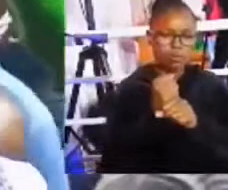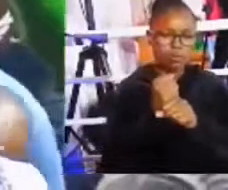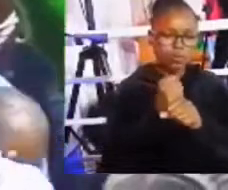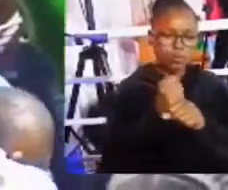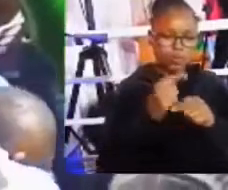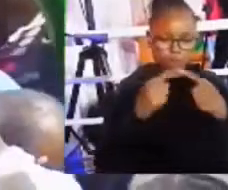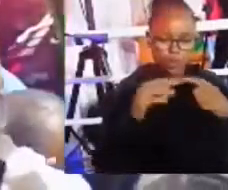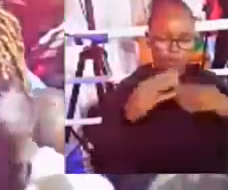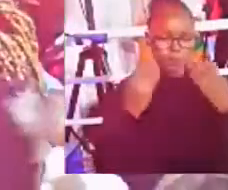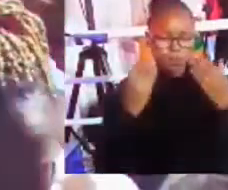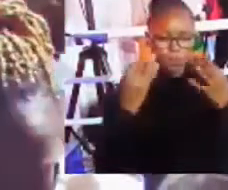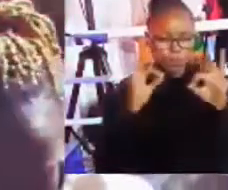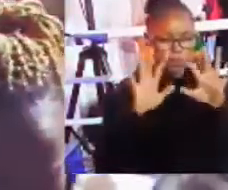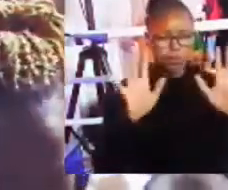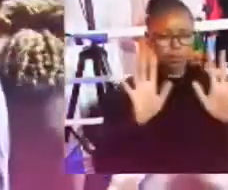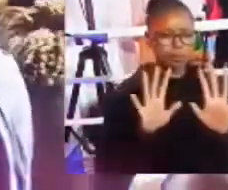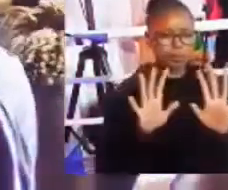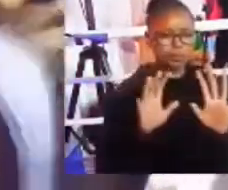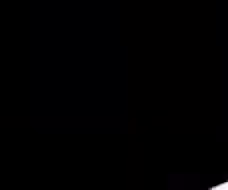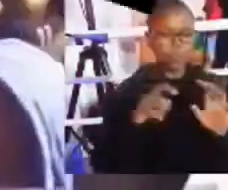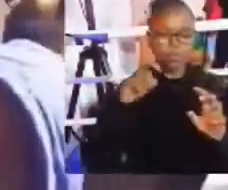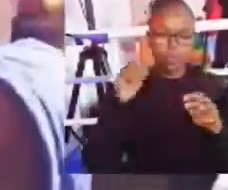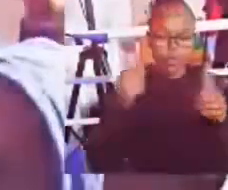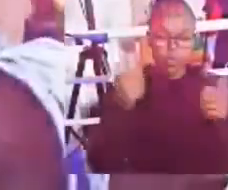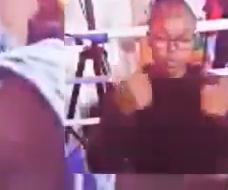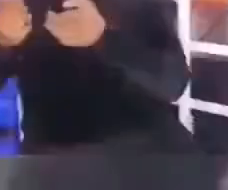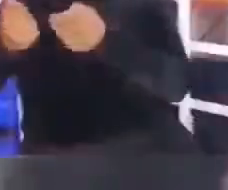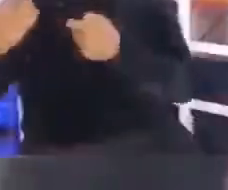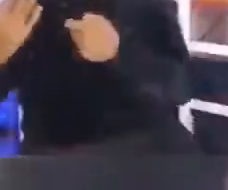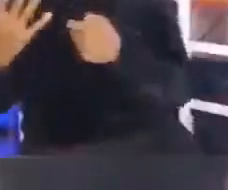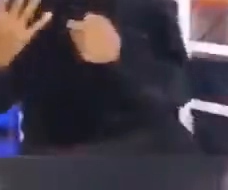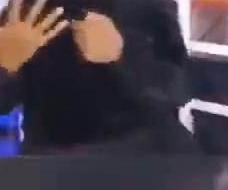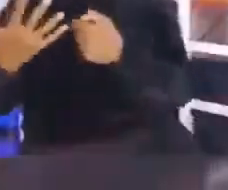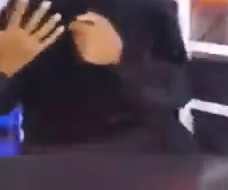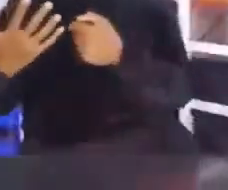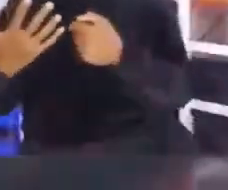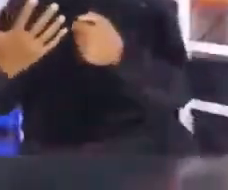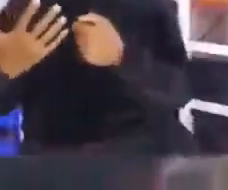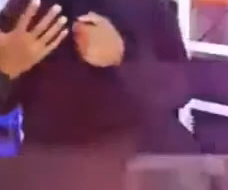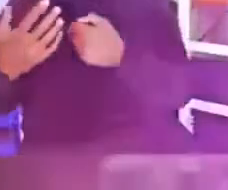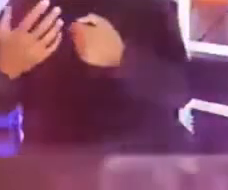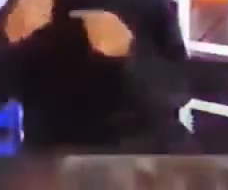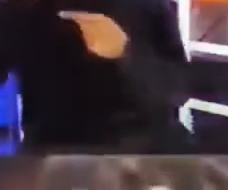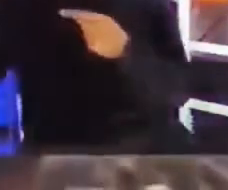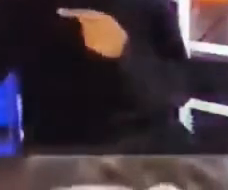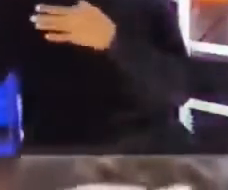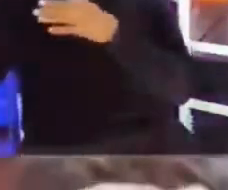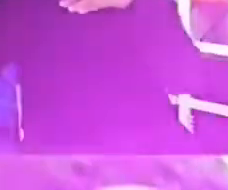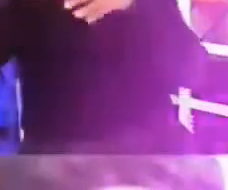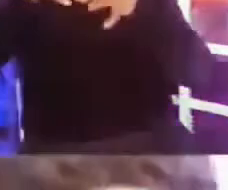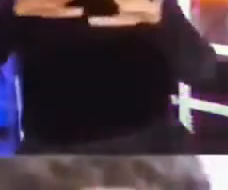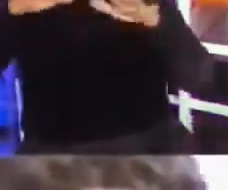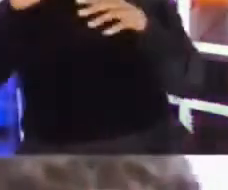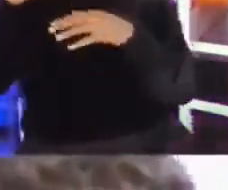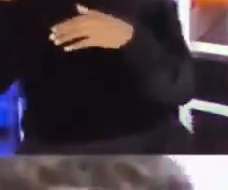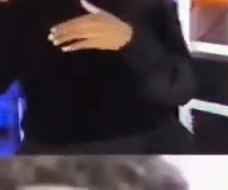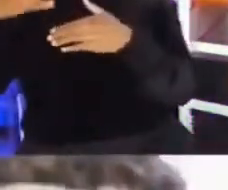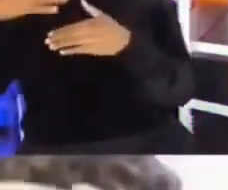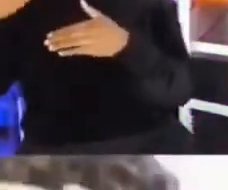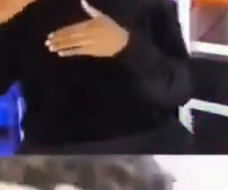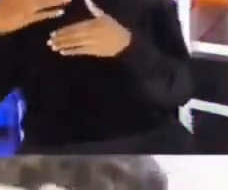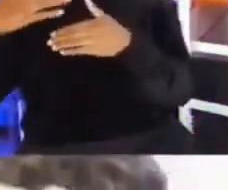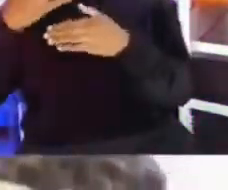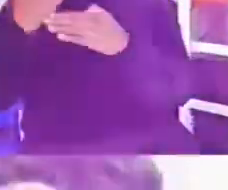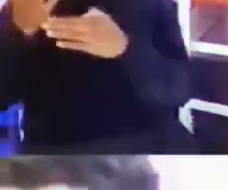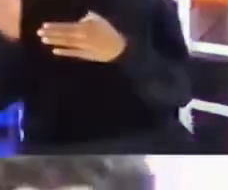muku wete merigo meritu na nie ni gomu huru kia. Na todo ni urazi managa. Niguo Jesu. Dasokia